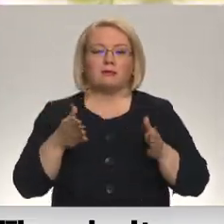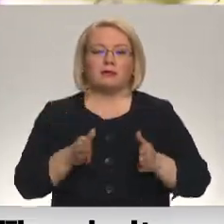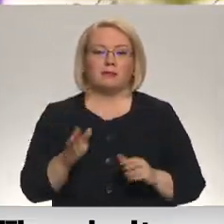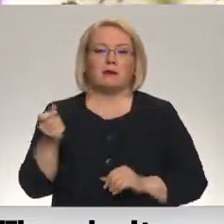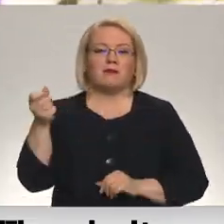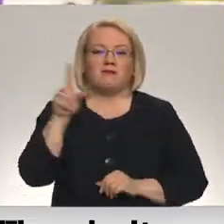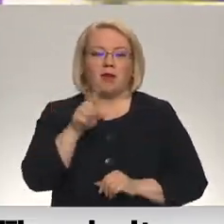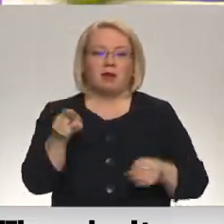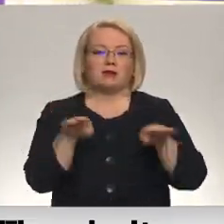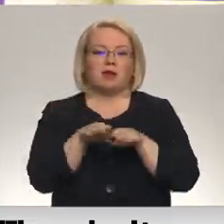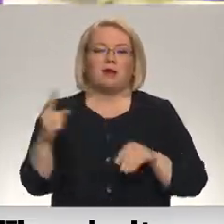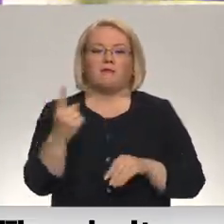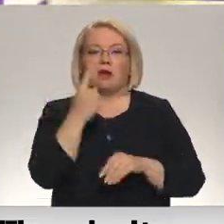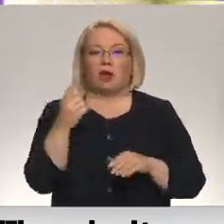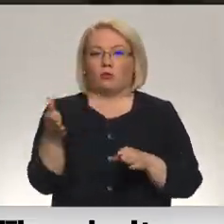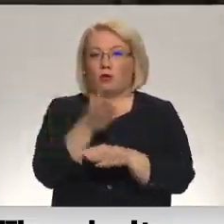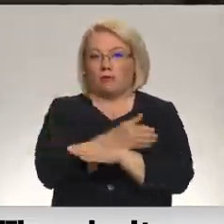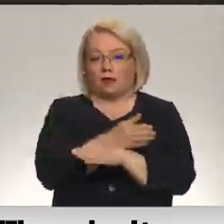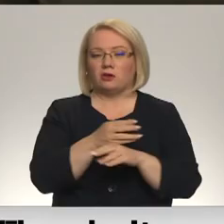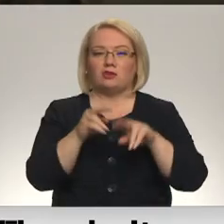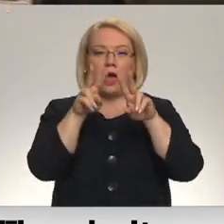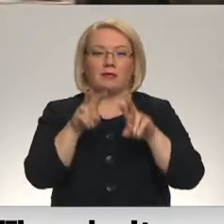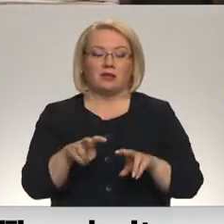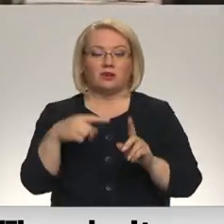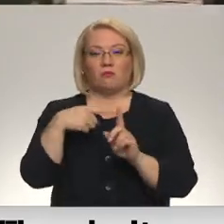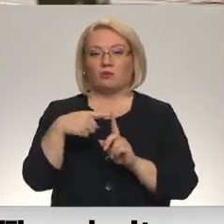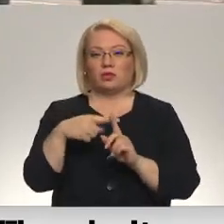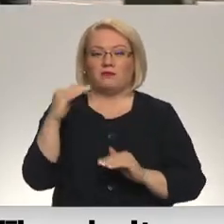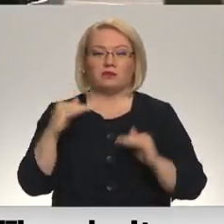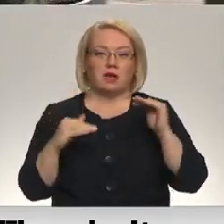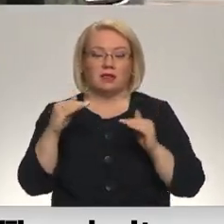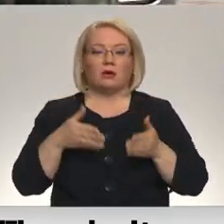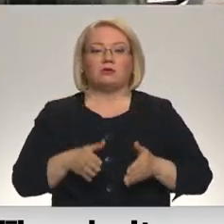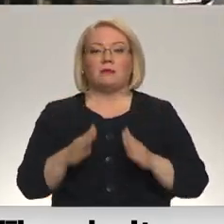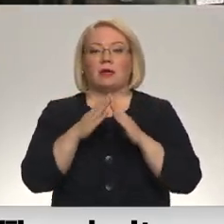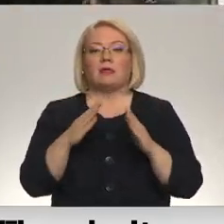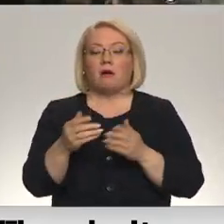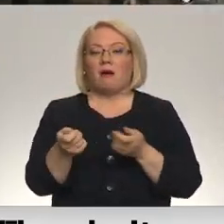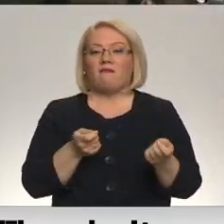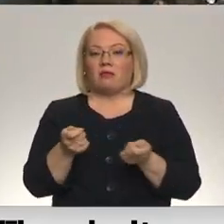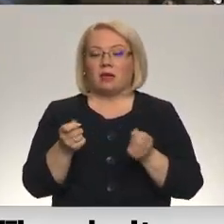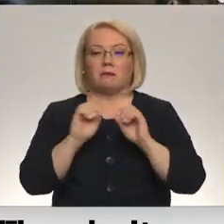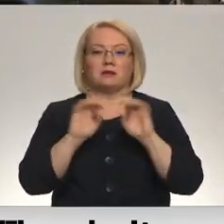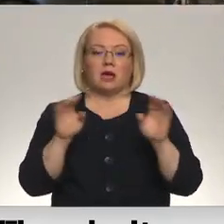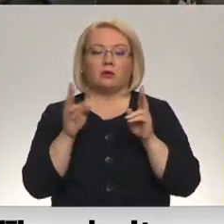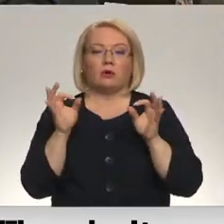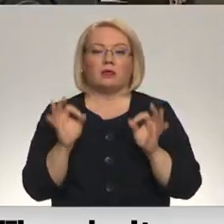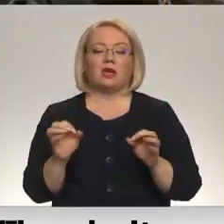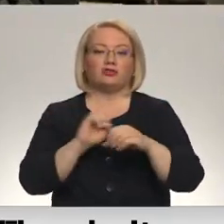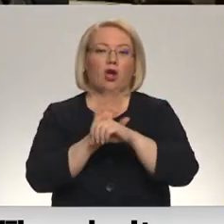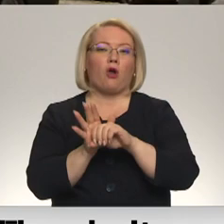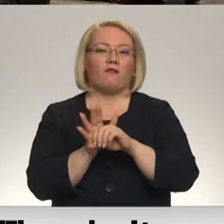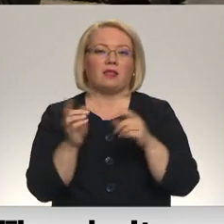vairāk nekā gadu iepriekš. Analizējot šo pozitīvo statistiku, dzemdību nama vadība to skaidro tieši ar Covid laiku